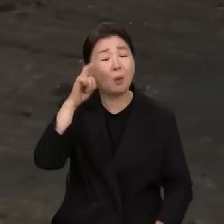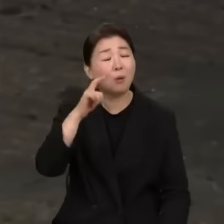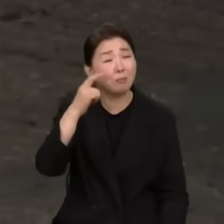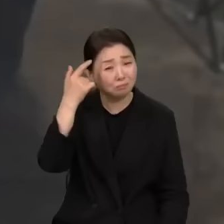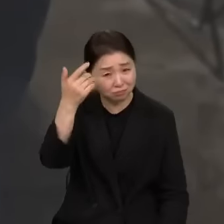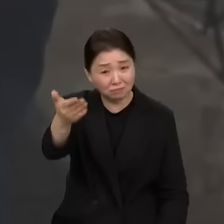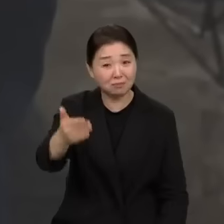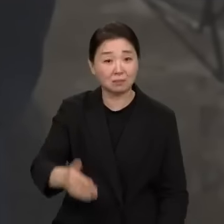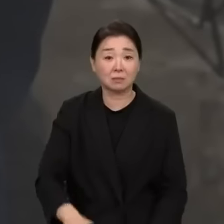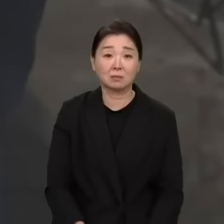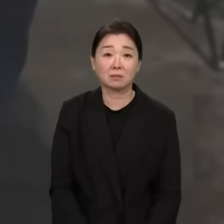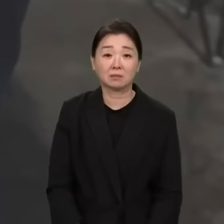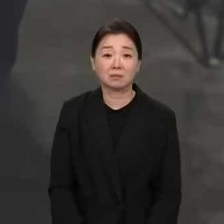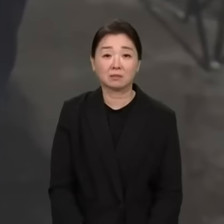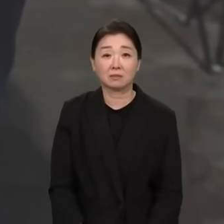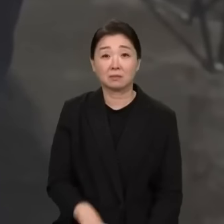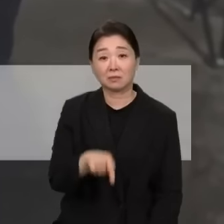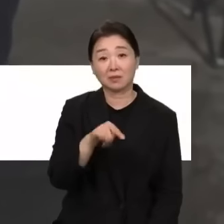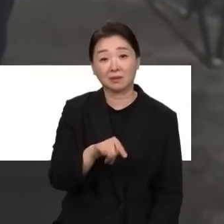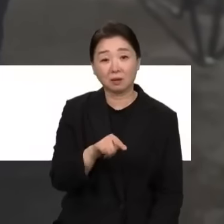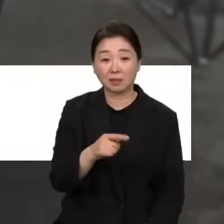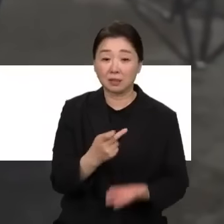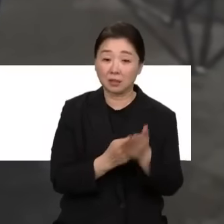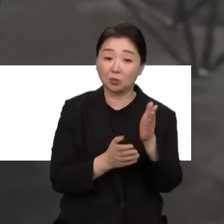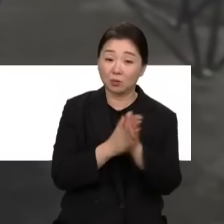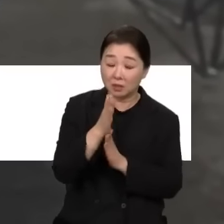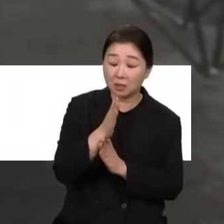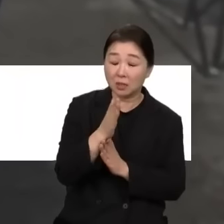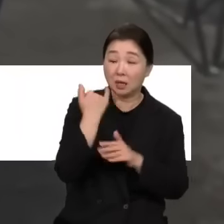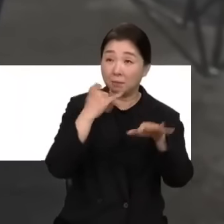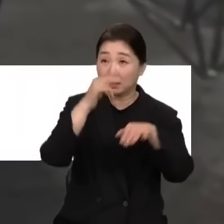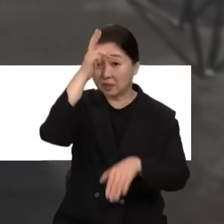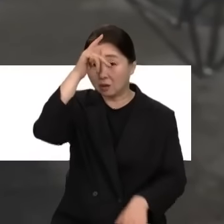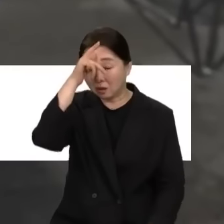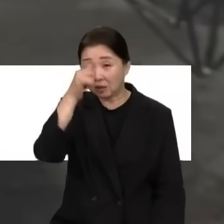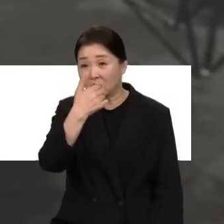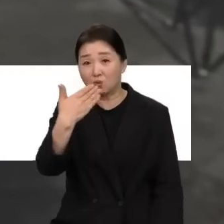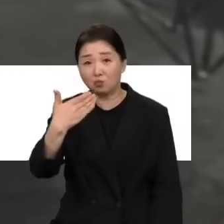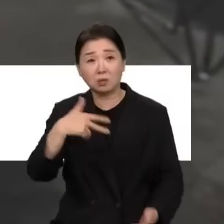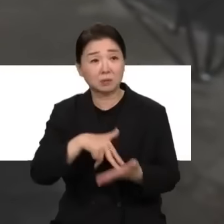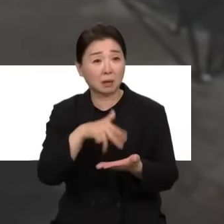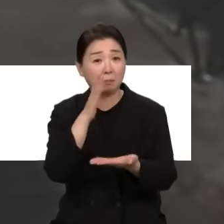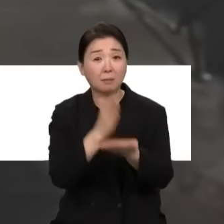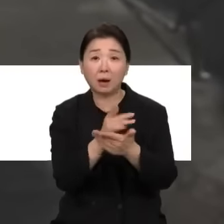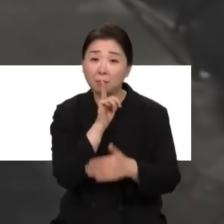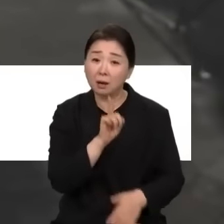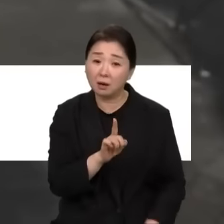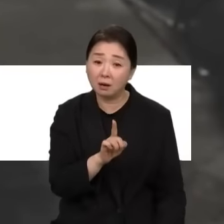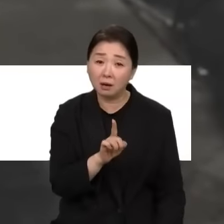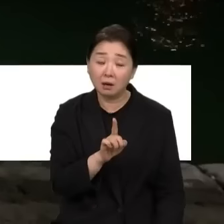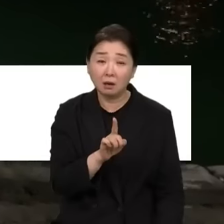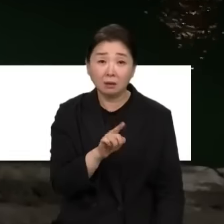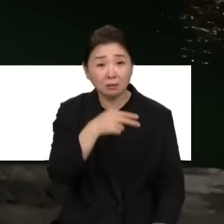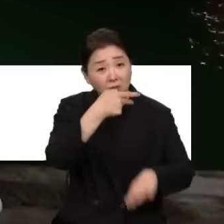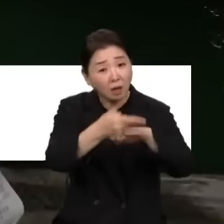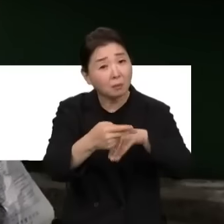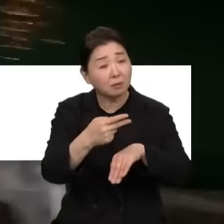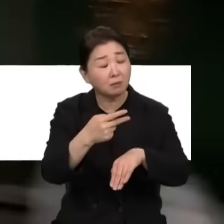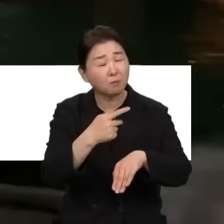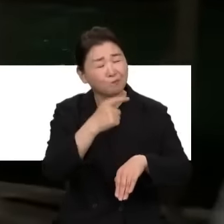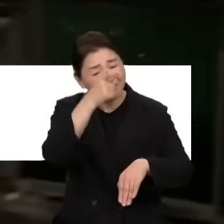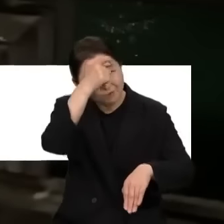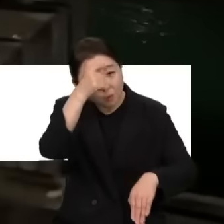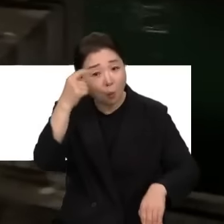물었습니다. 여기는 제주시나 해경이나 소방은 하지 말아달라라고 하는 곳인데 하시고 있단 말이죠.